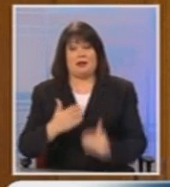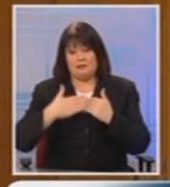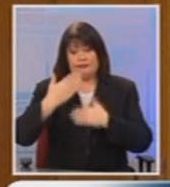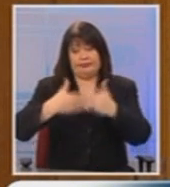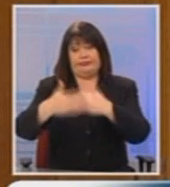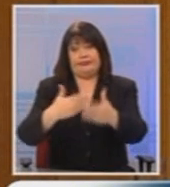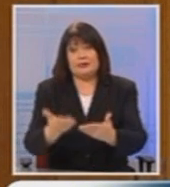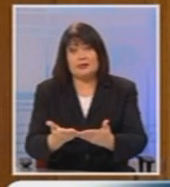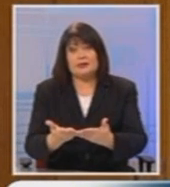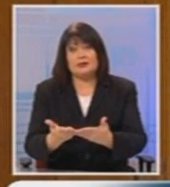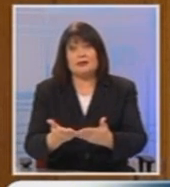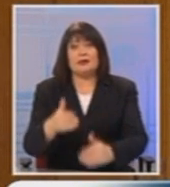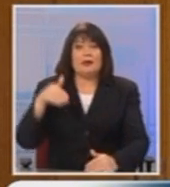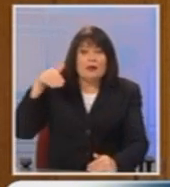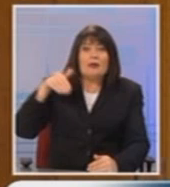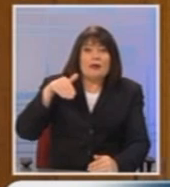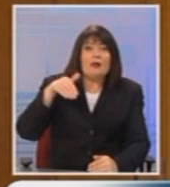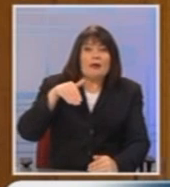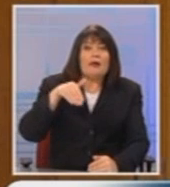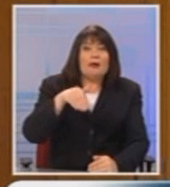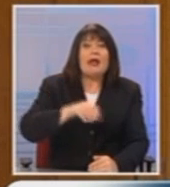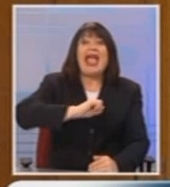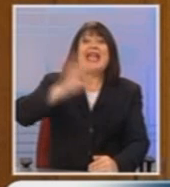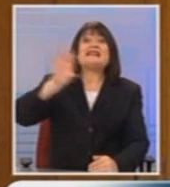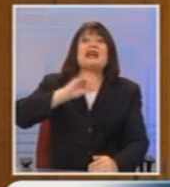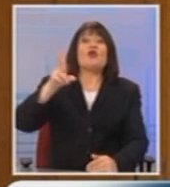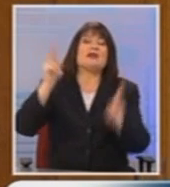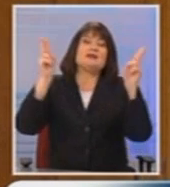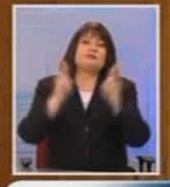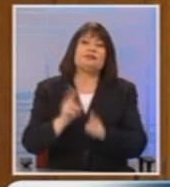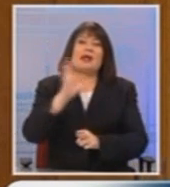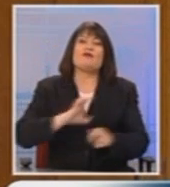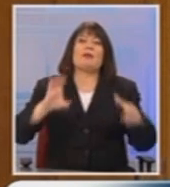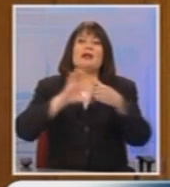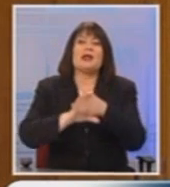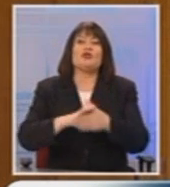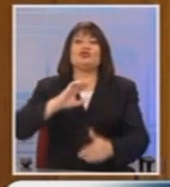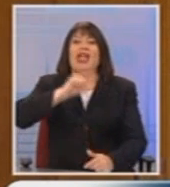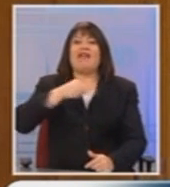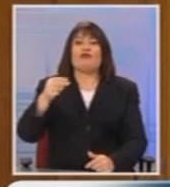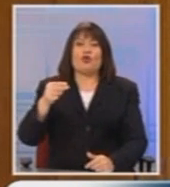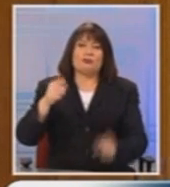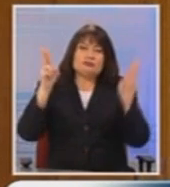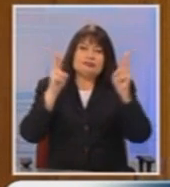μακροχρόνια πτωτική τάση των εξαγωγών της χώρας εντός της Ευρωπαϊκής Ένωσης, εντός του ευρώ,